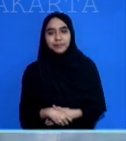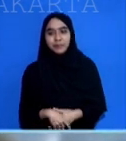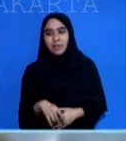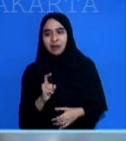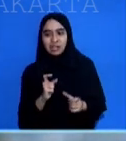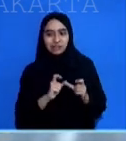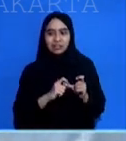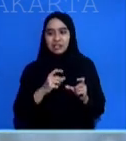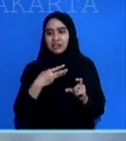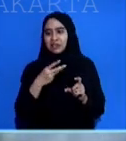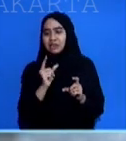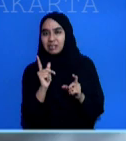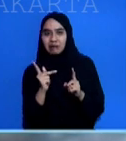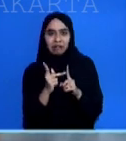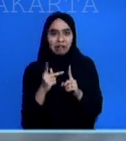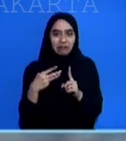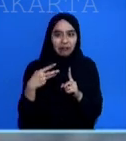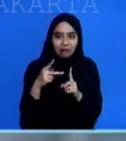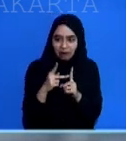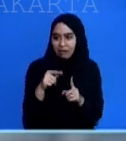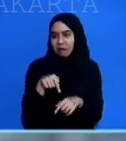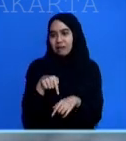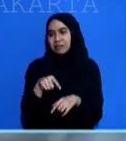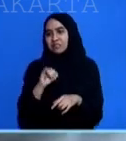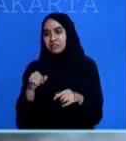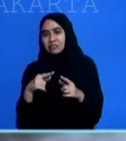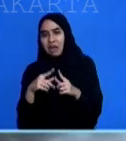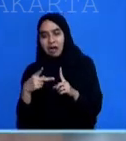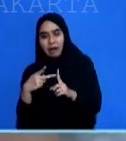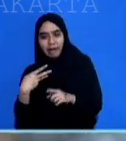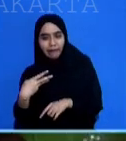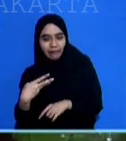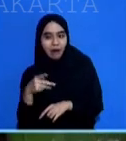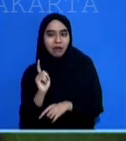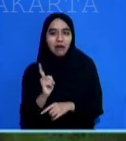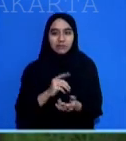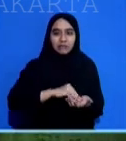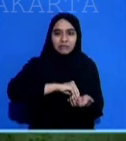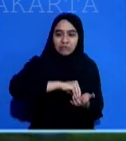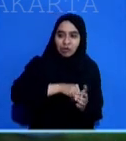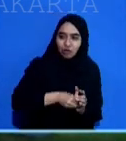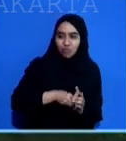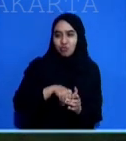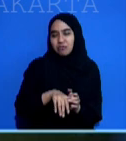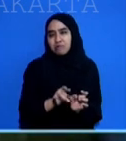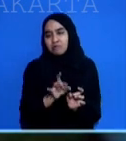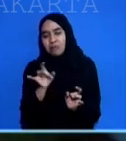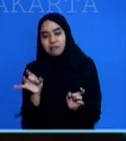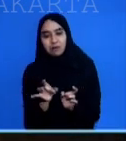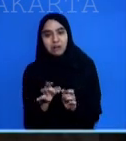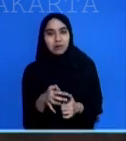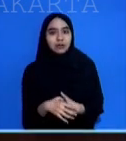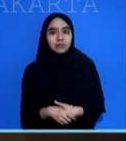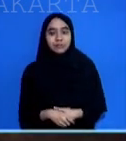sama jahe, kunyit, ada jeruk. Di masa pandemi COVID-19, Puji Lestari